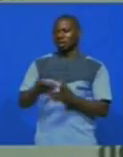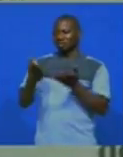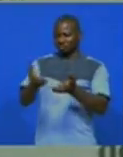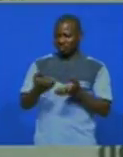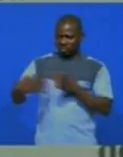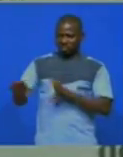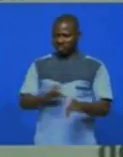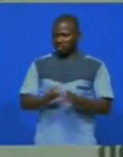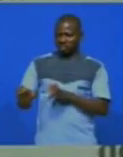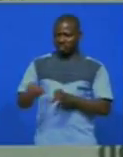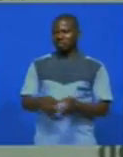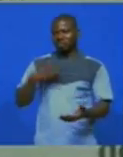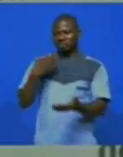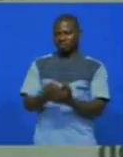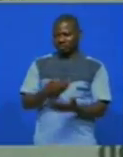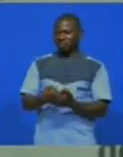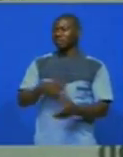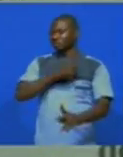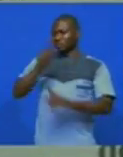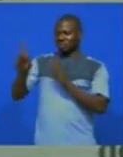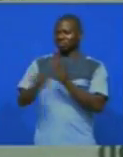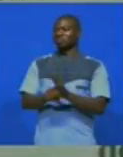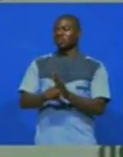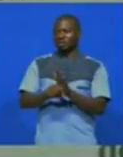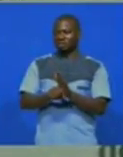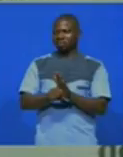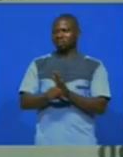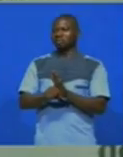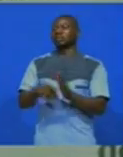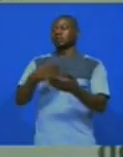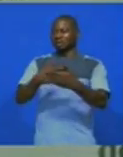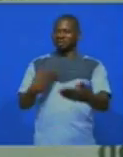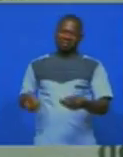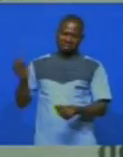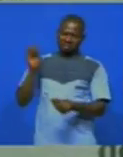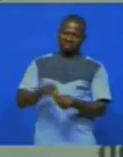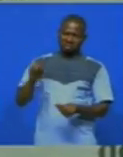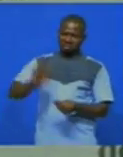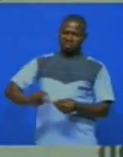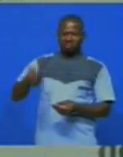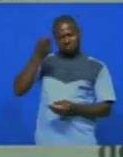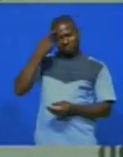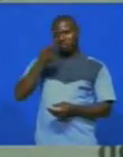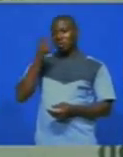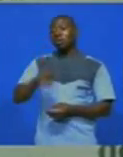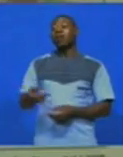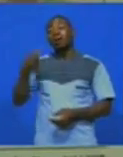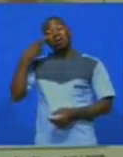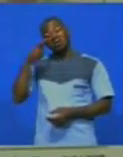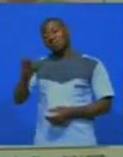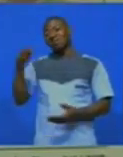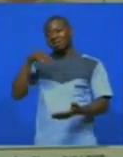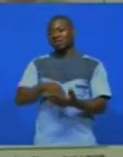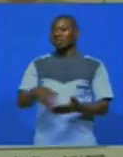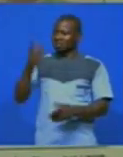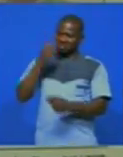frais du contribuable, affirme Zéphirin Diabré, avant d'ajouter que le gouvernement doit revoir sa copie.